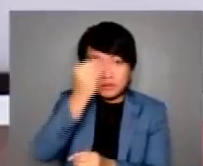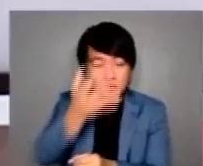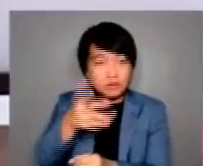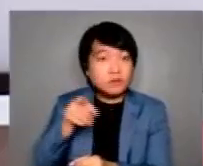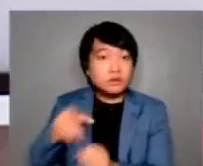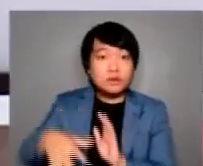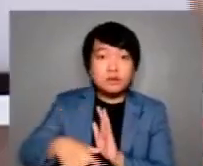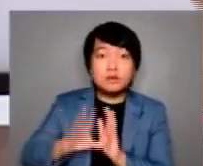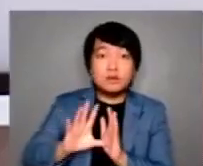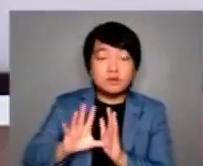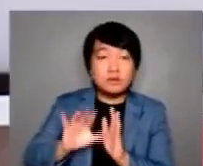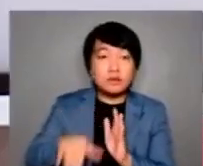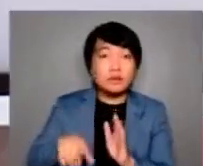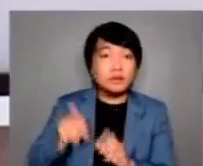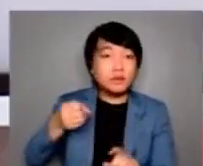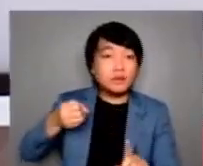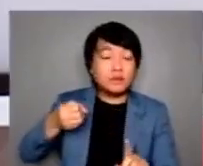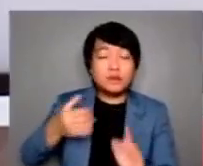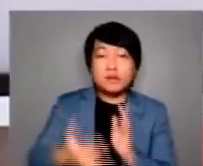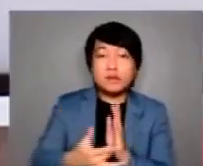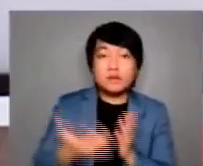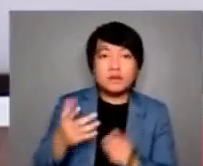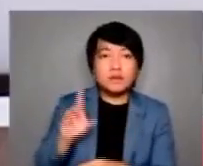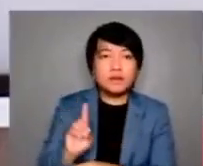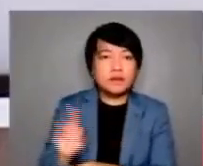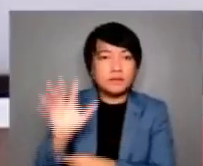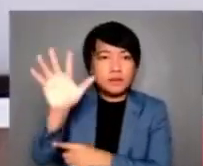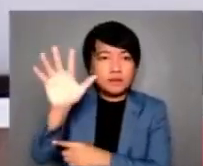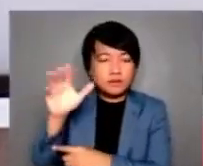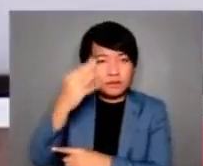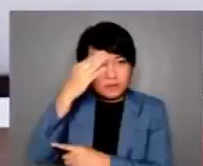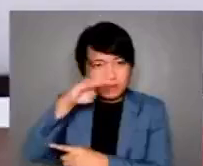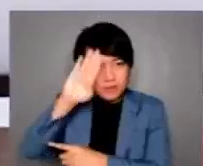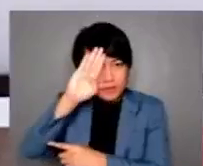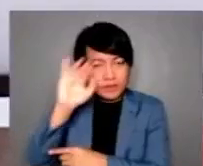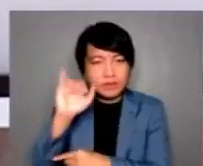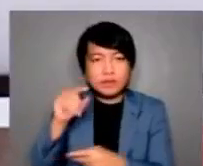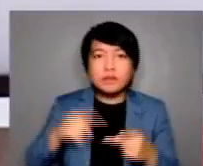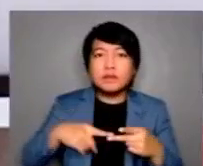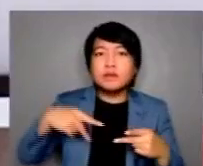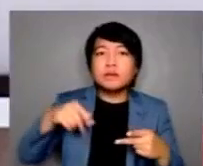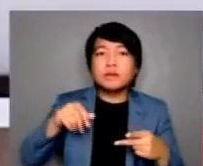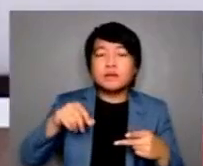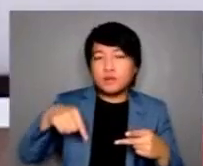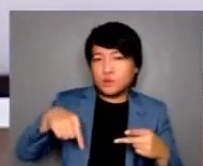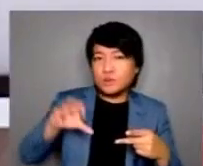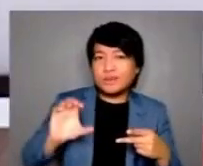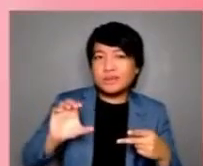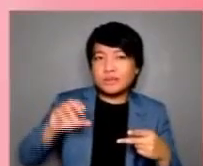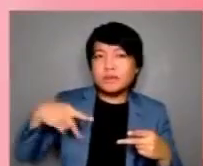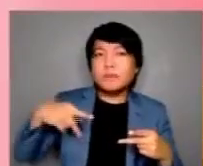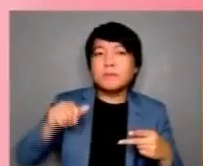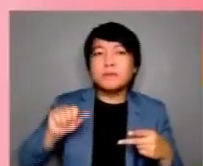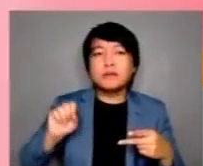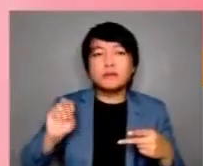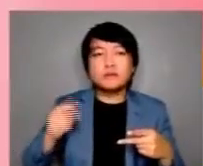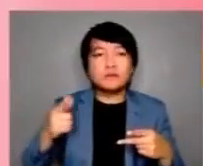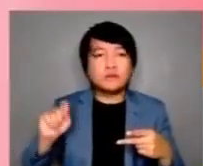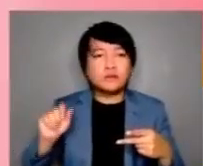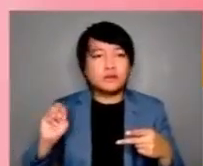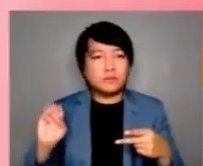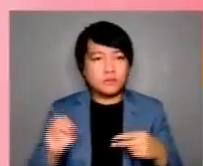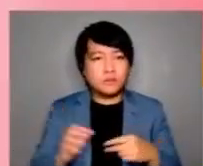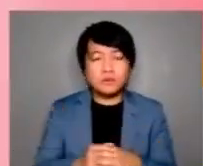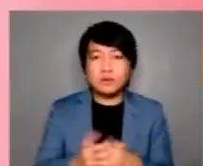das mariñas Cavite dalawang Barangay at dito sa pasong tamo sa District 6 ng Quezon City okay okay samantalahin po natin ilang paalala po bagong